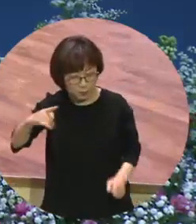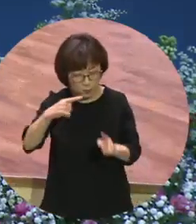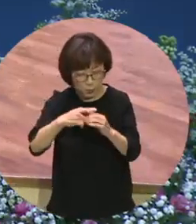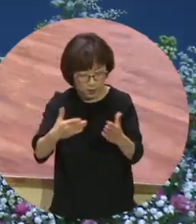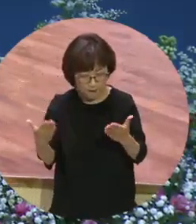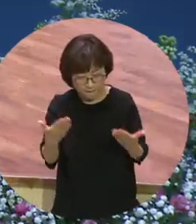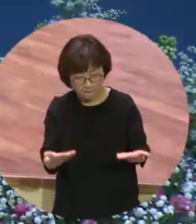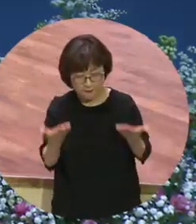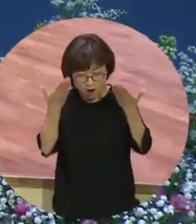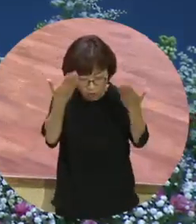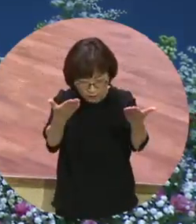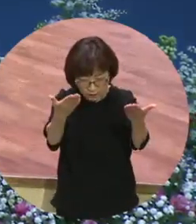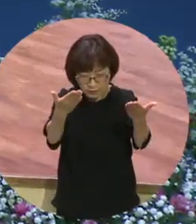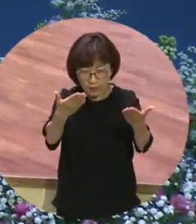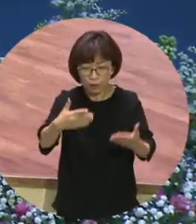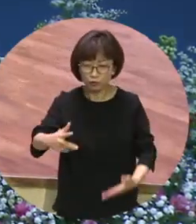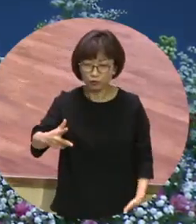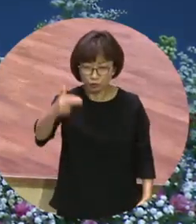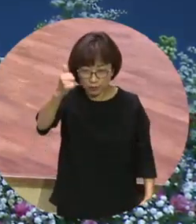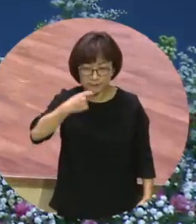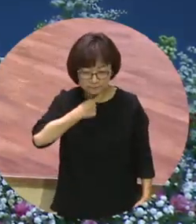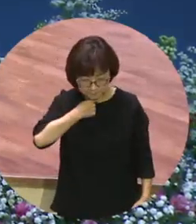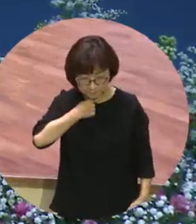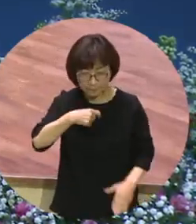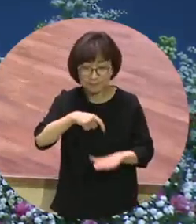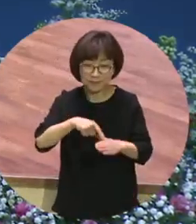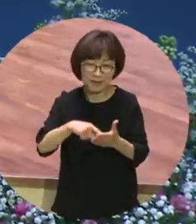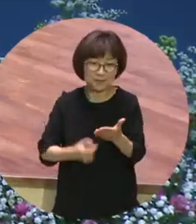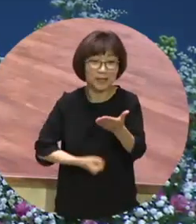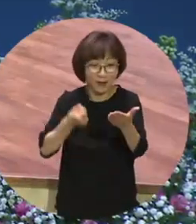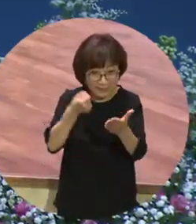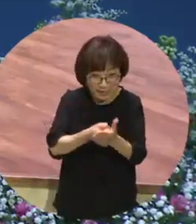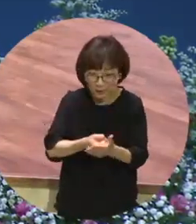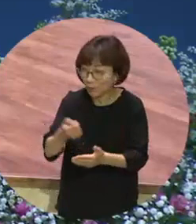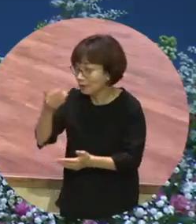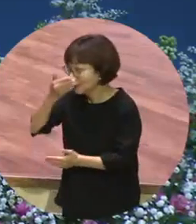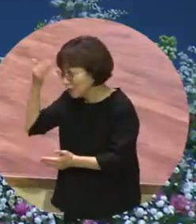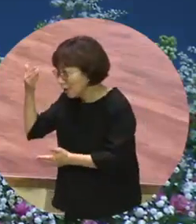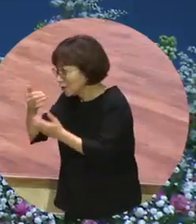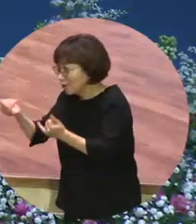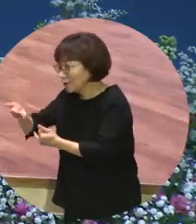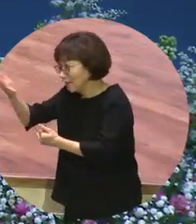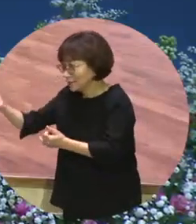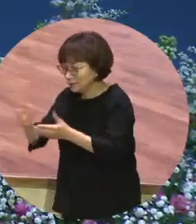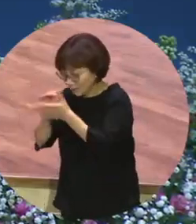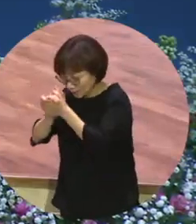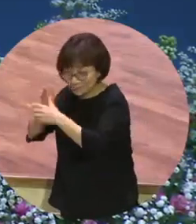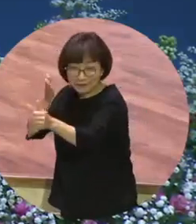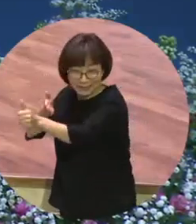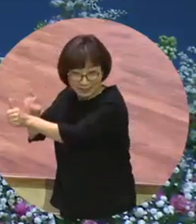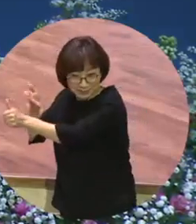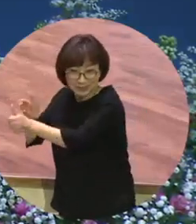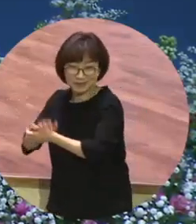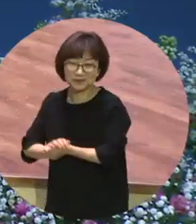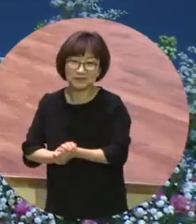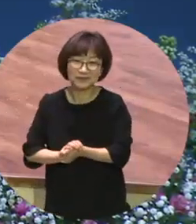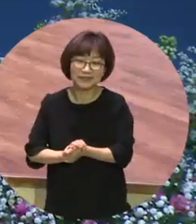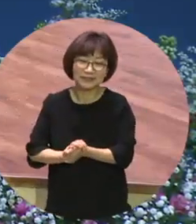몸된 교회의 헌당의 주역이 되겠다. 우리 청년들 기도하시 바랍니다. 하나님 마음에 들면 다 해결해